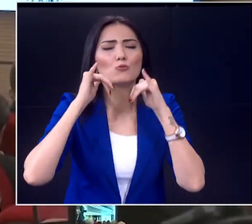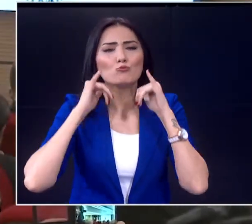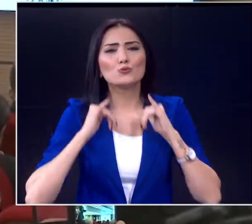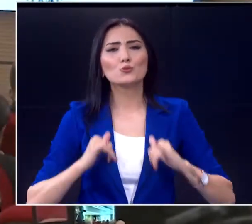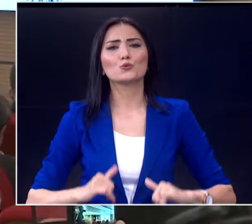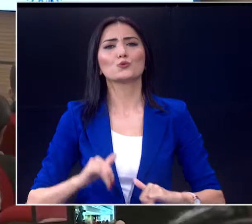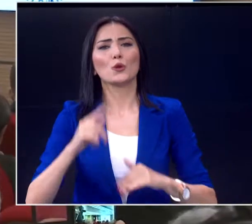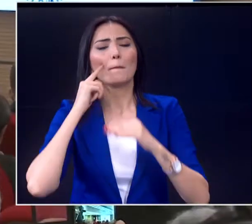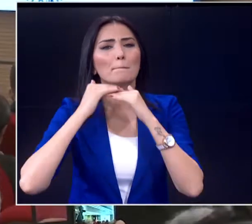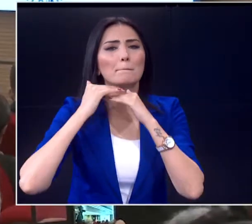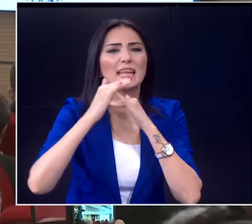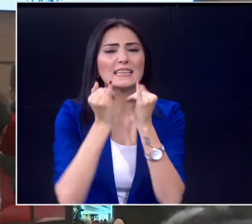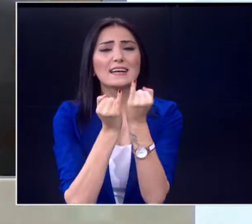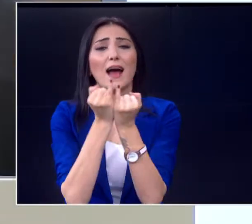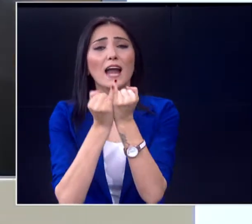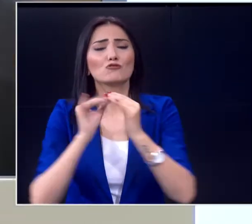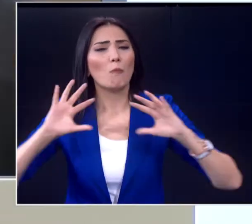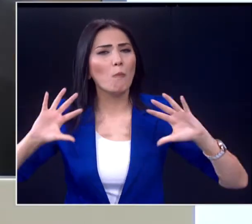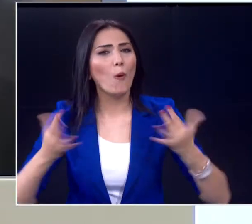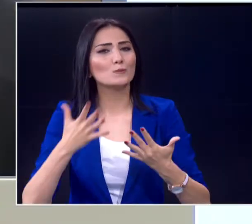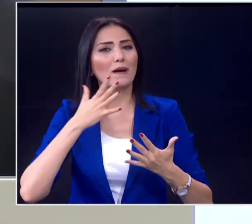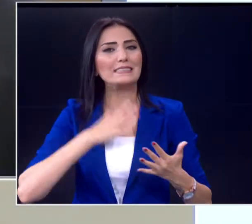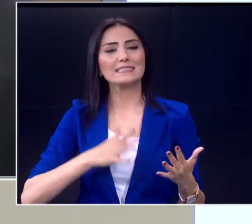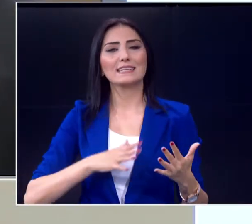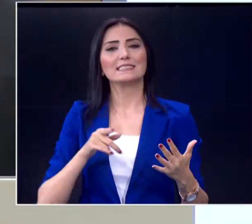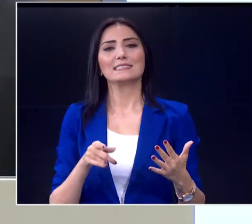huzurunu, milletin kardeşliğini bozmak isteyen,